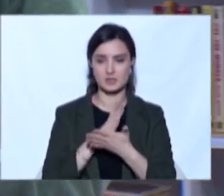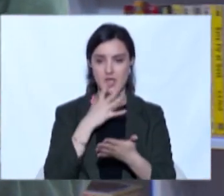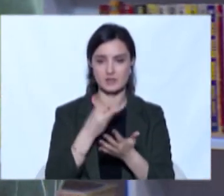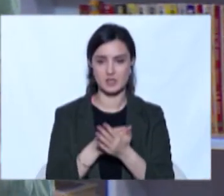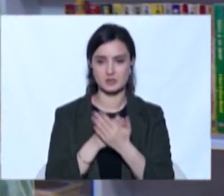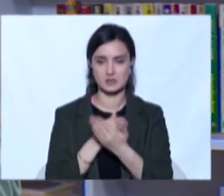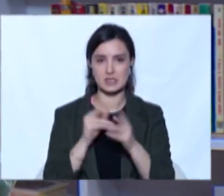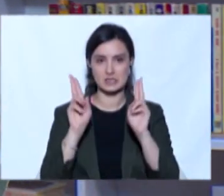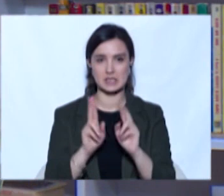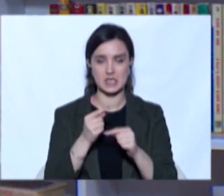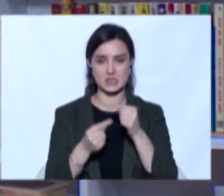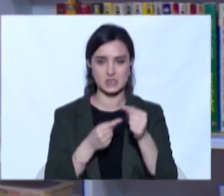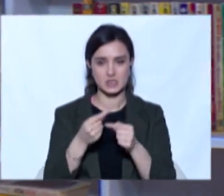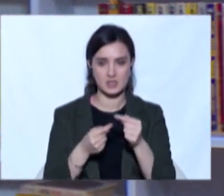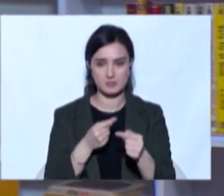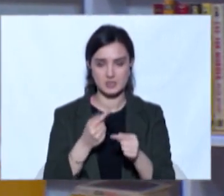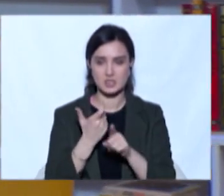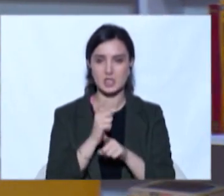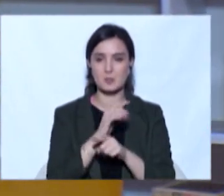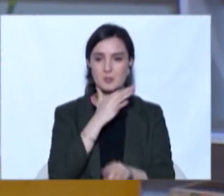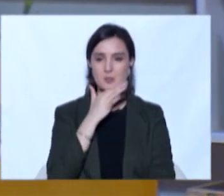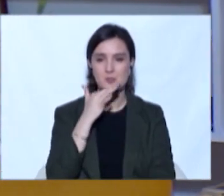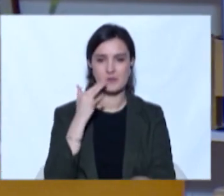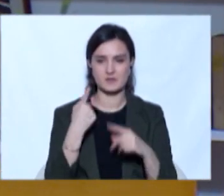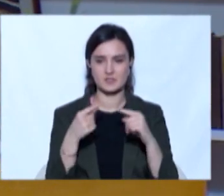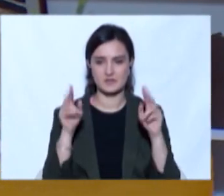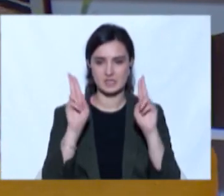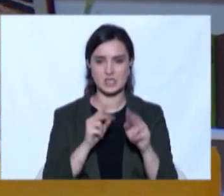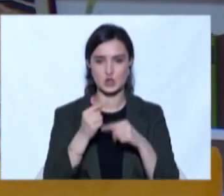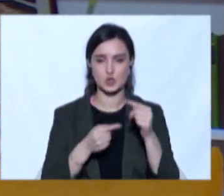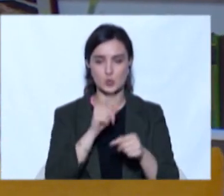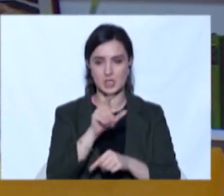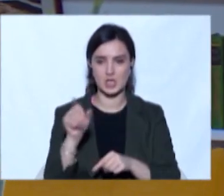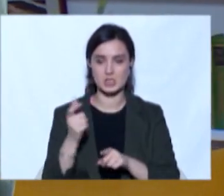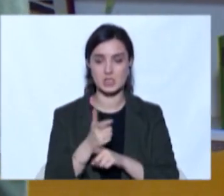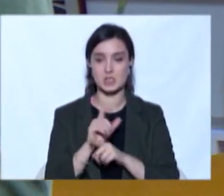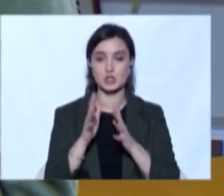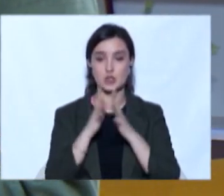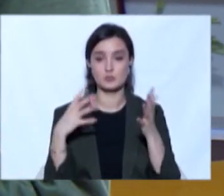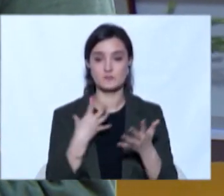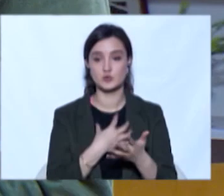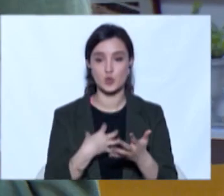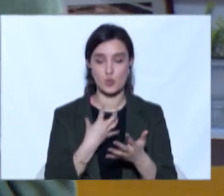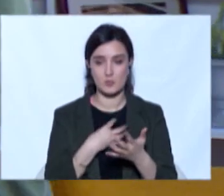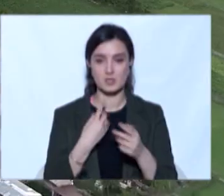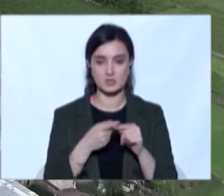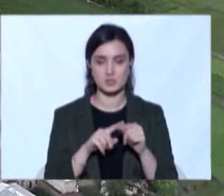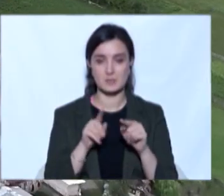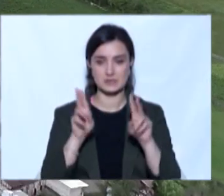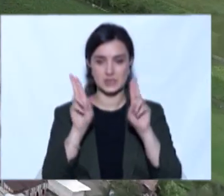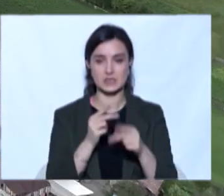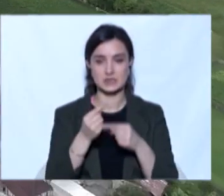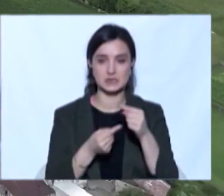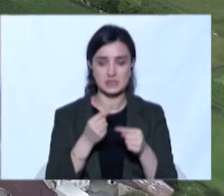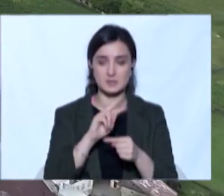თავიანთი ტრადიციები, ძალიან ბევრი ესეთი ტრადიციული ხალხი არის და ძალიან დიდ მნიშვნელობას ანიჭებენ ამ ტრადიციებს